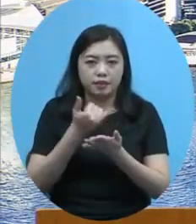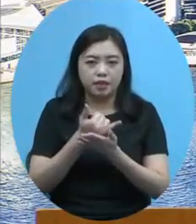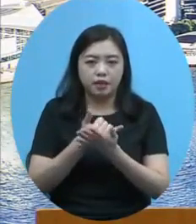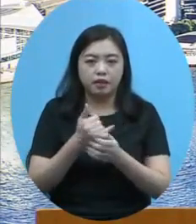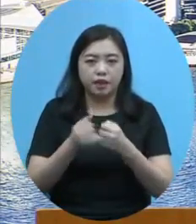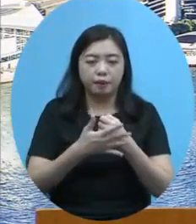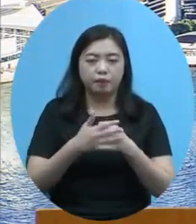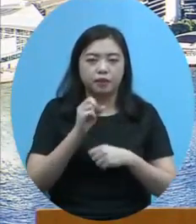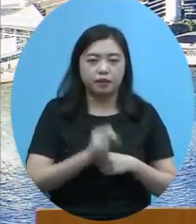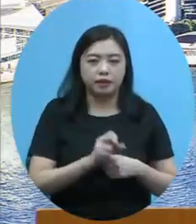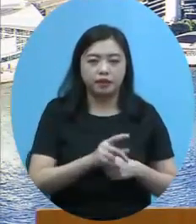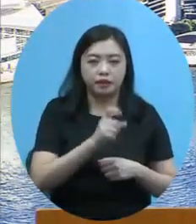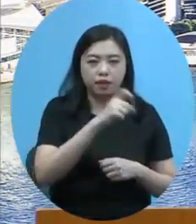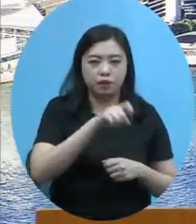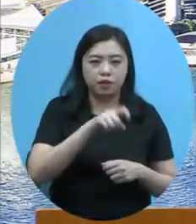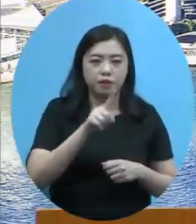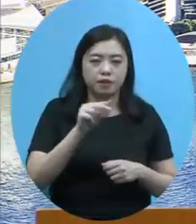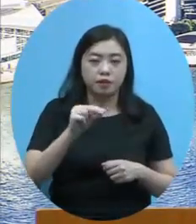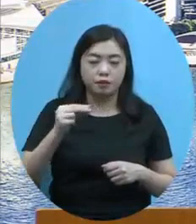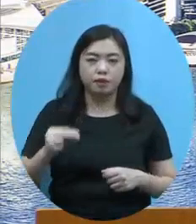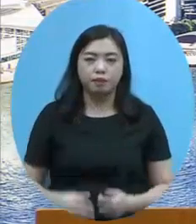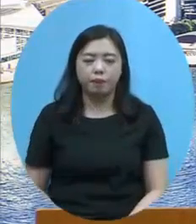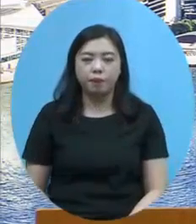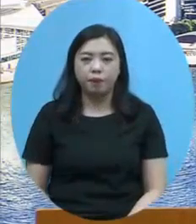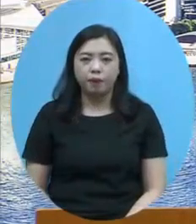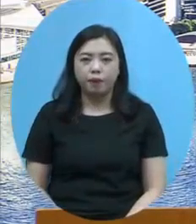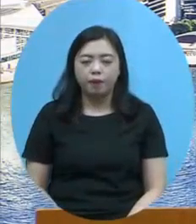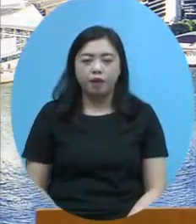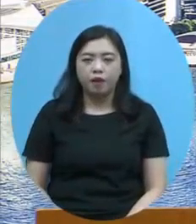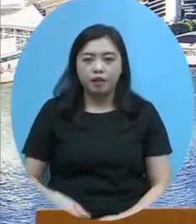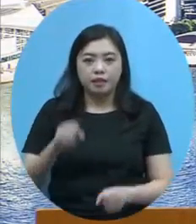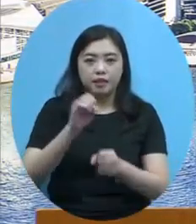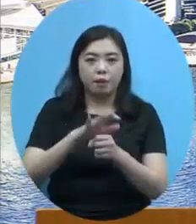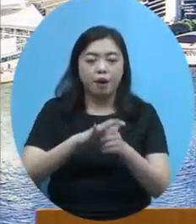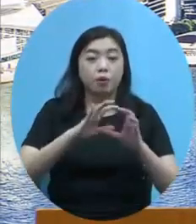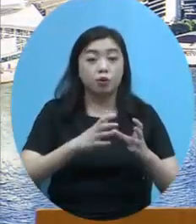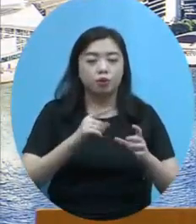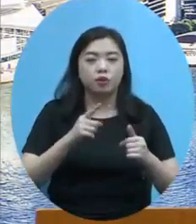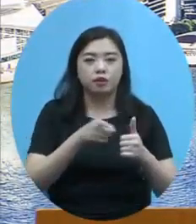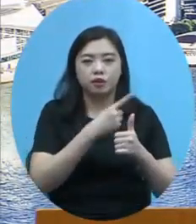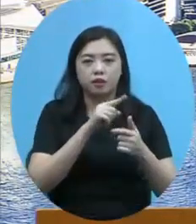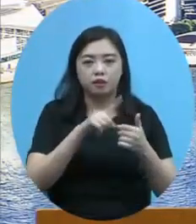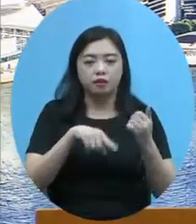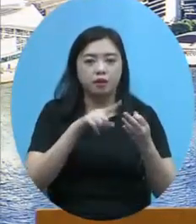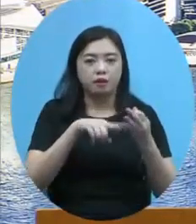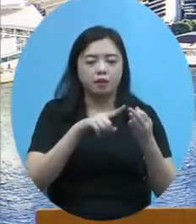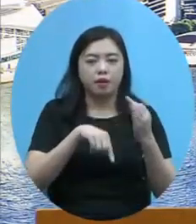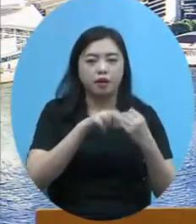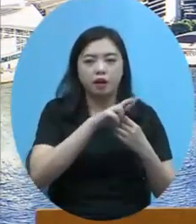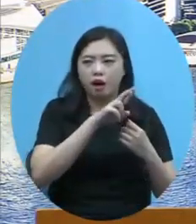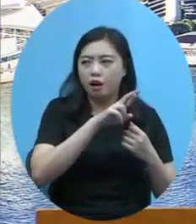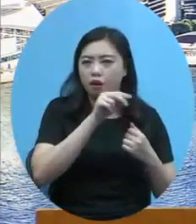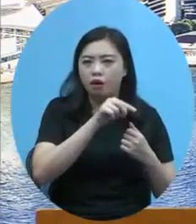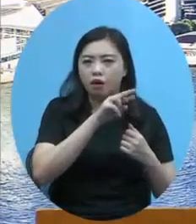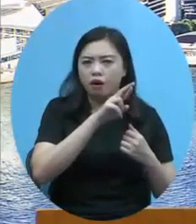數字仍然維持喺9177宗。咁喺酒吧群組方面啦，第一就係 Rest City 嘅爆發